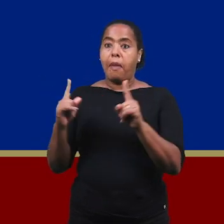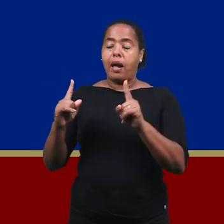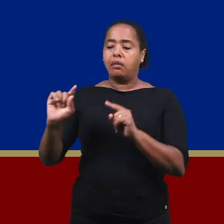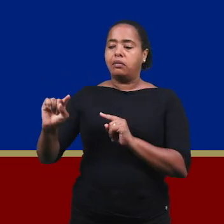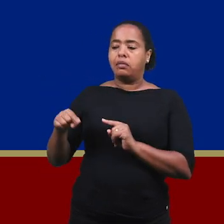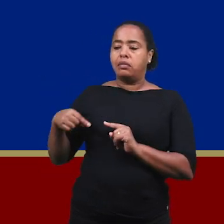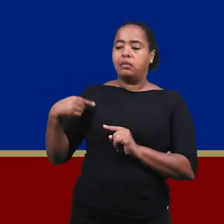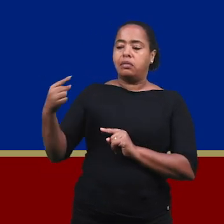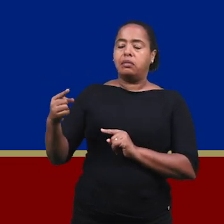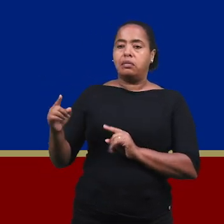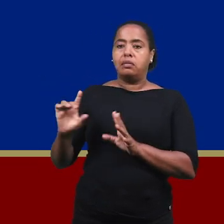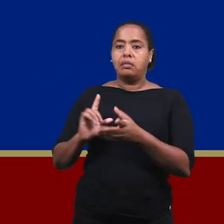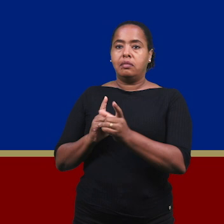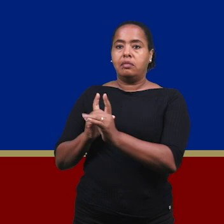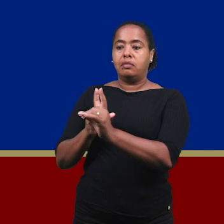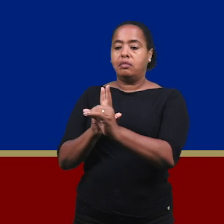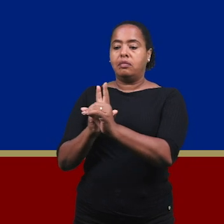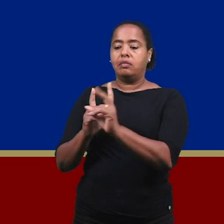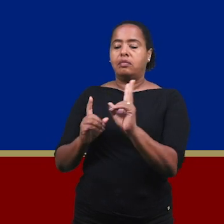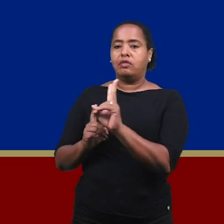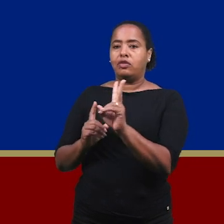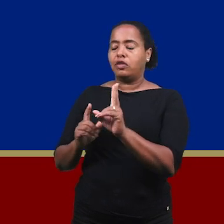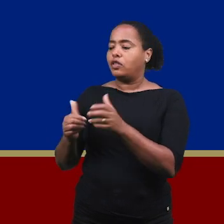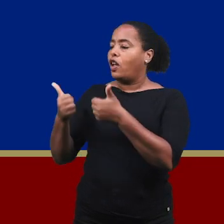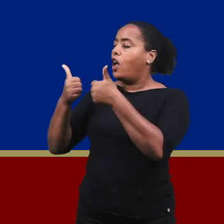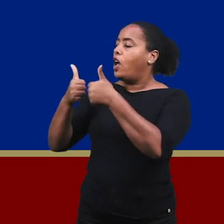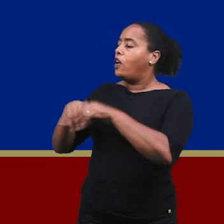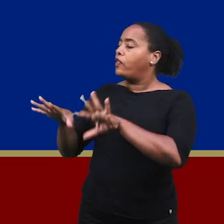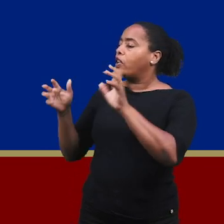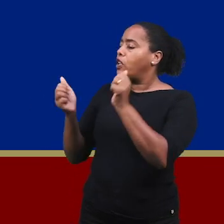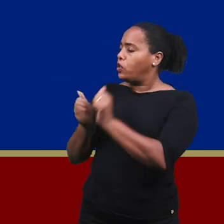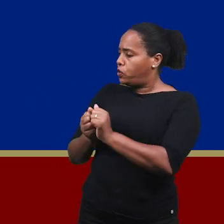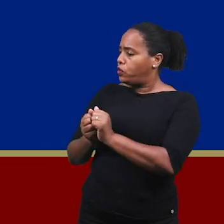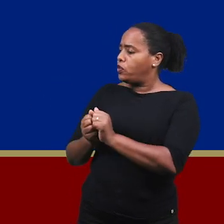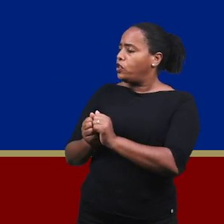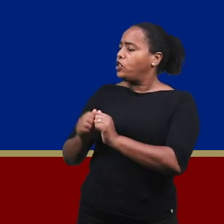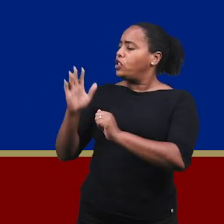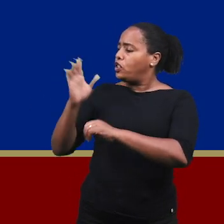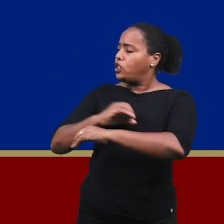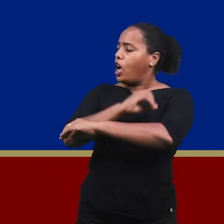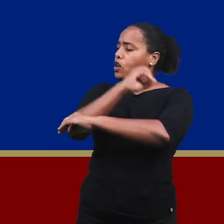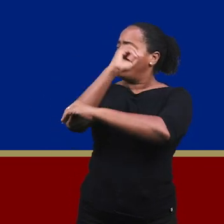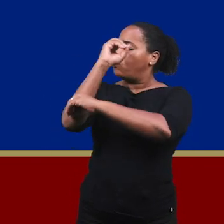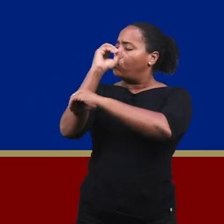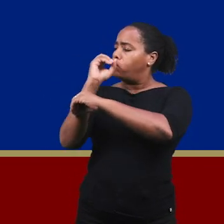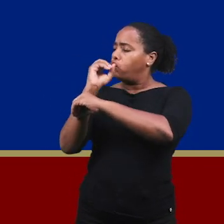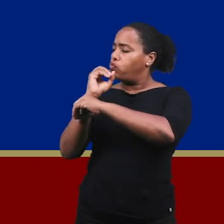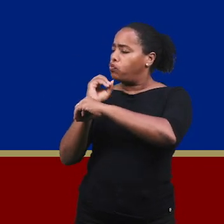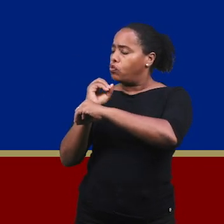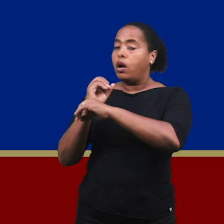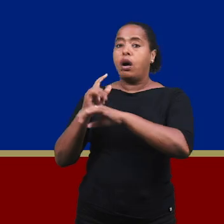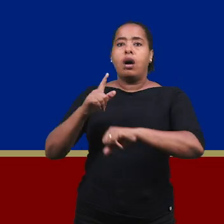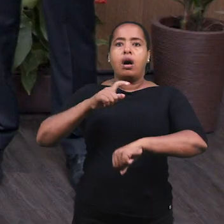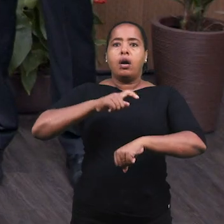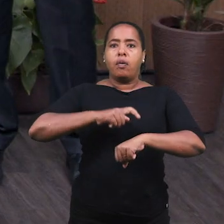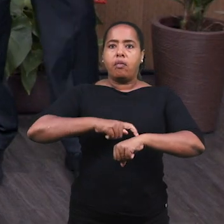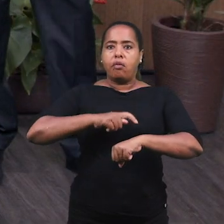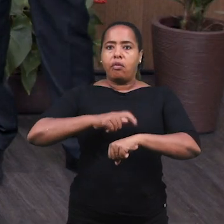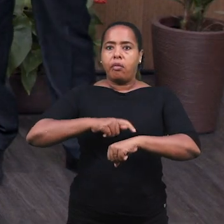но после того, как они сказали Ему: «Останься с нами, ибо уже